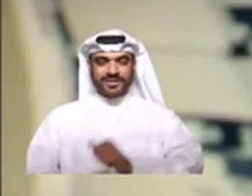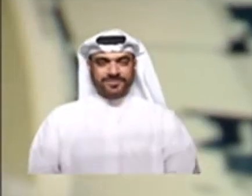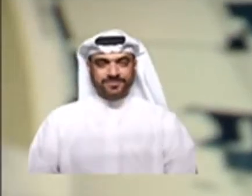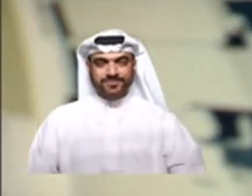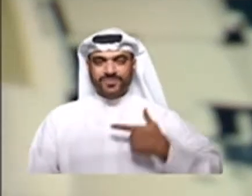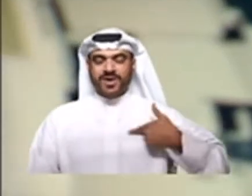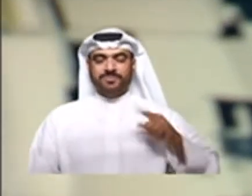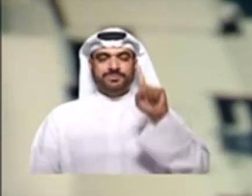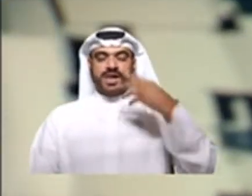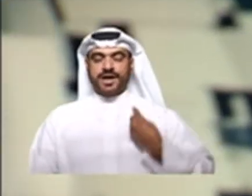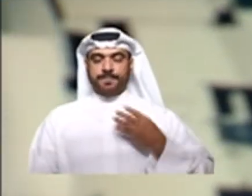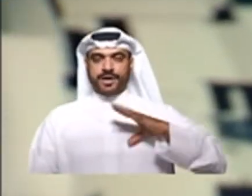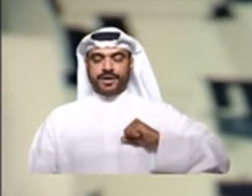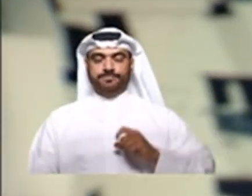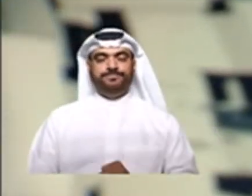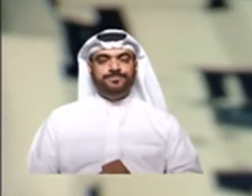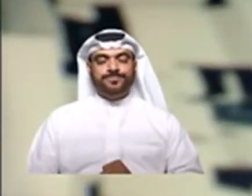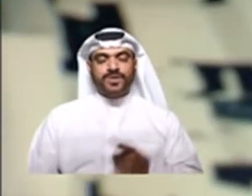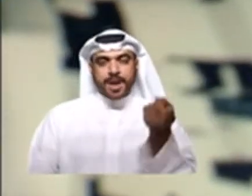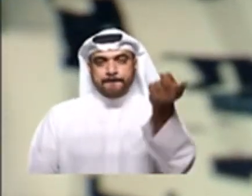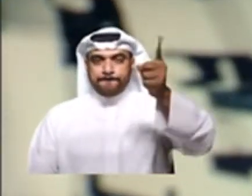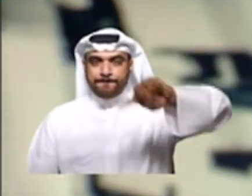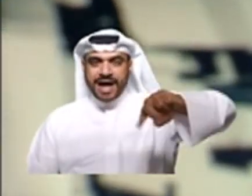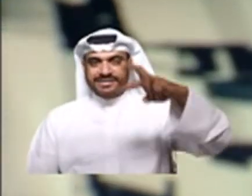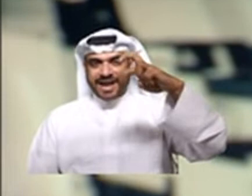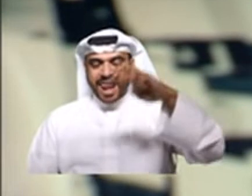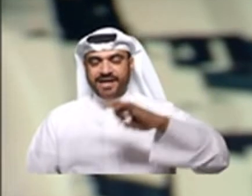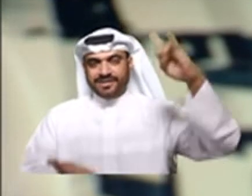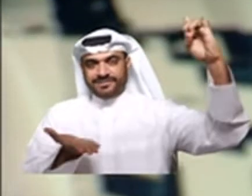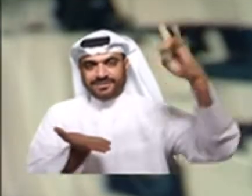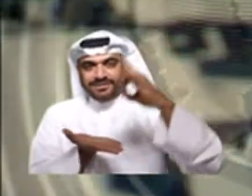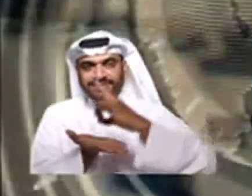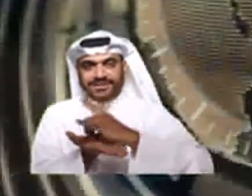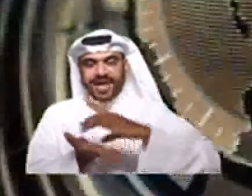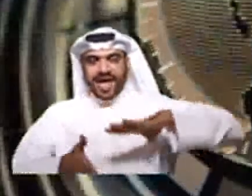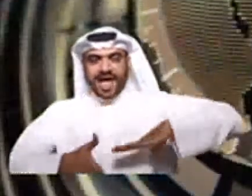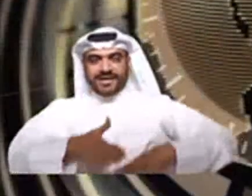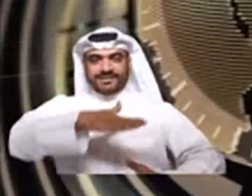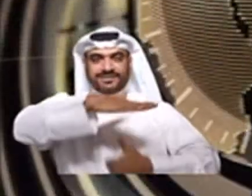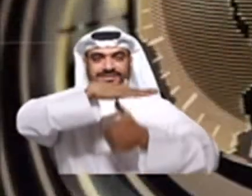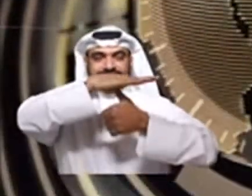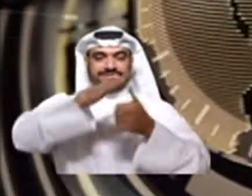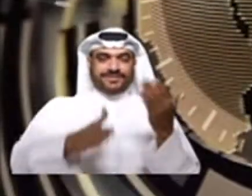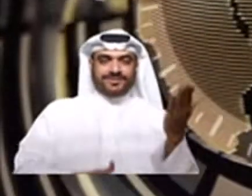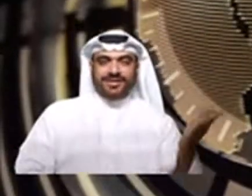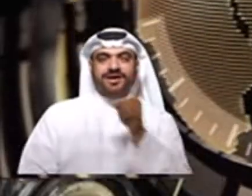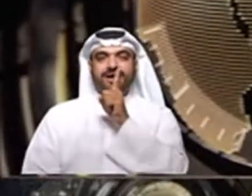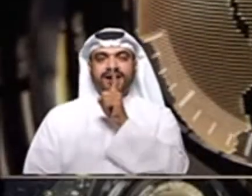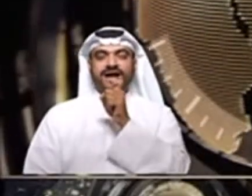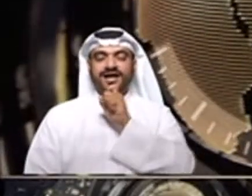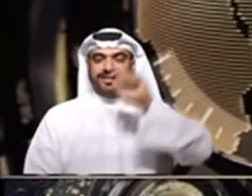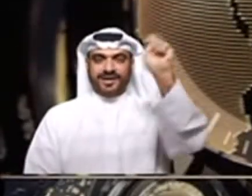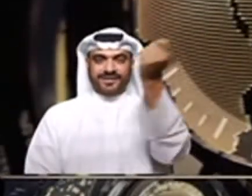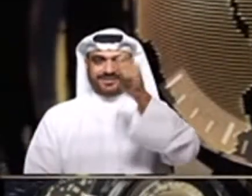بسم الله الرحمن الرحيم. يصل إلى البلاد يوم غد الأحد حضرة صاحب السمو الشيخ تميم بن حمد آل ثاني أمير دولة